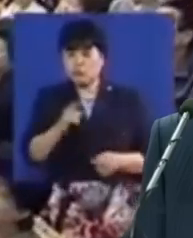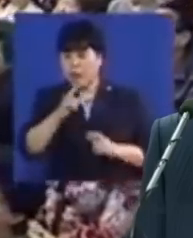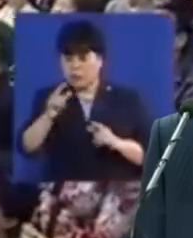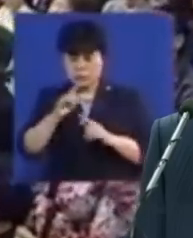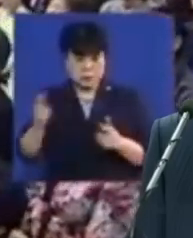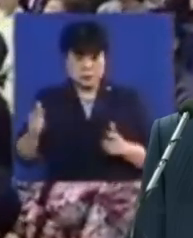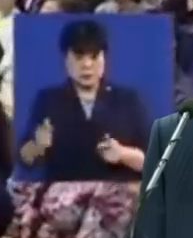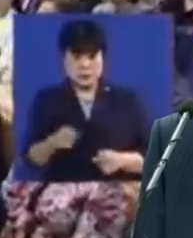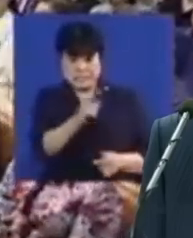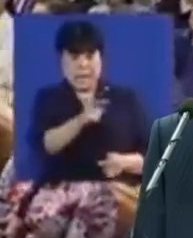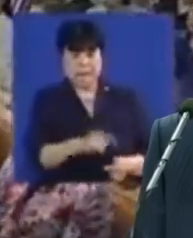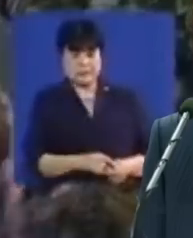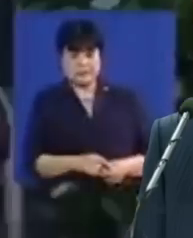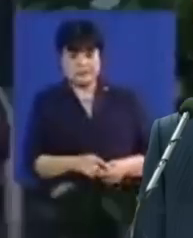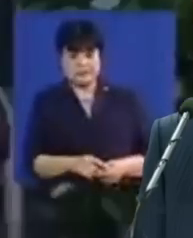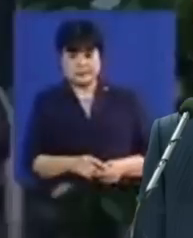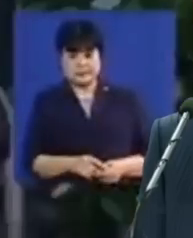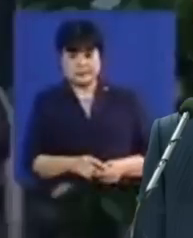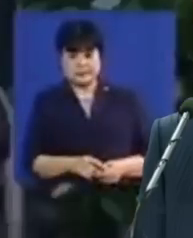이놈아,